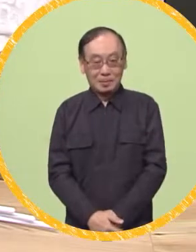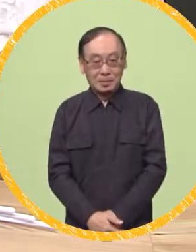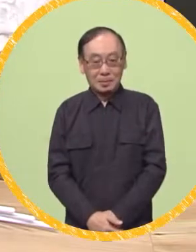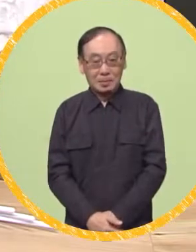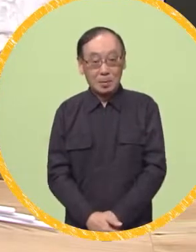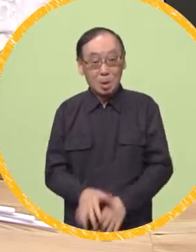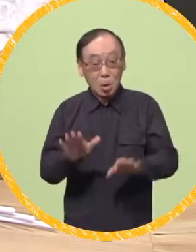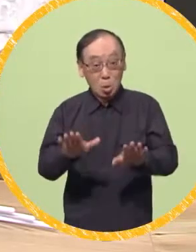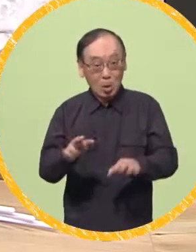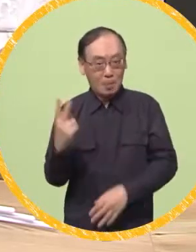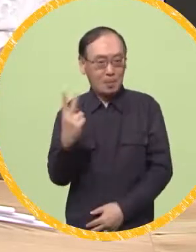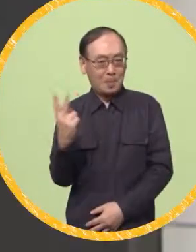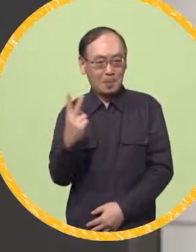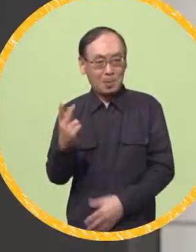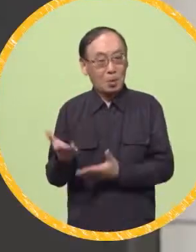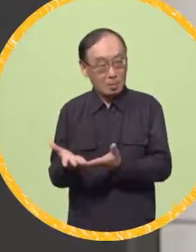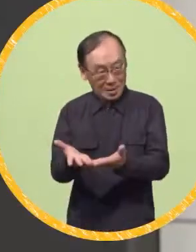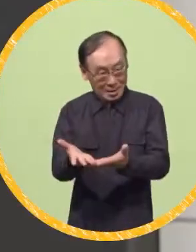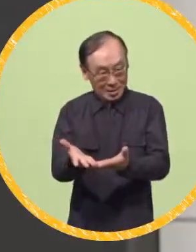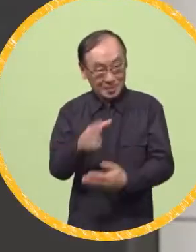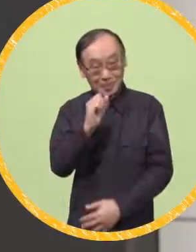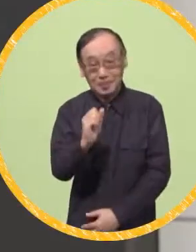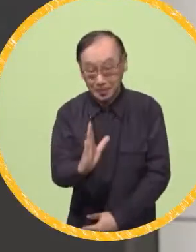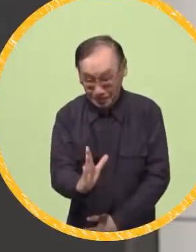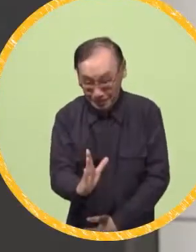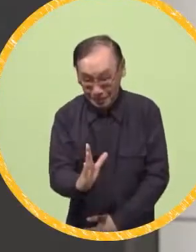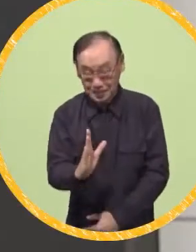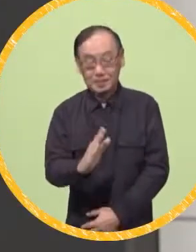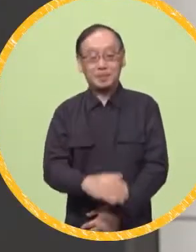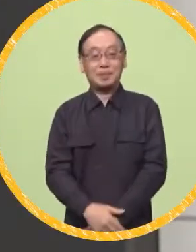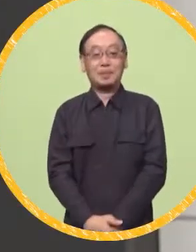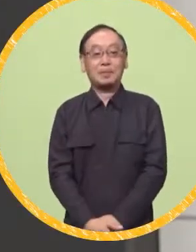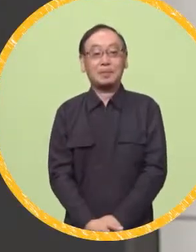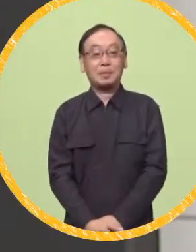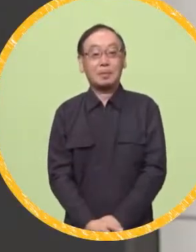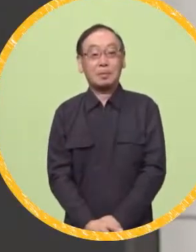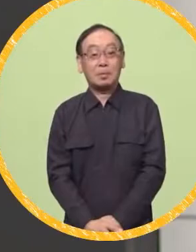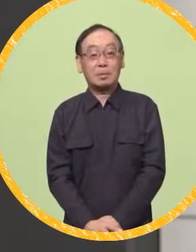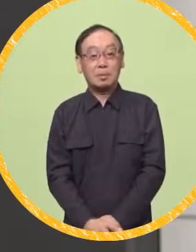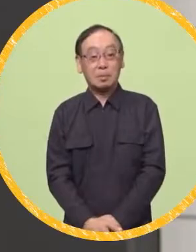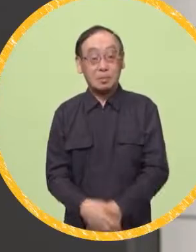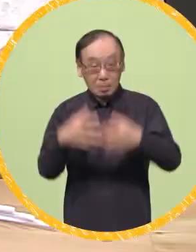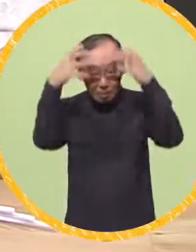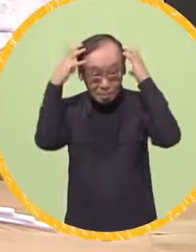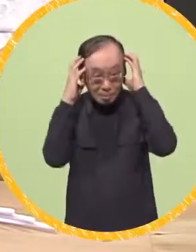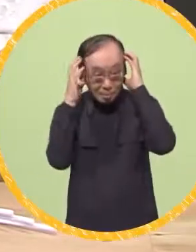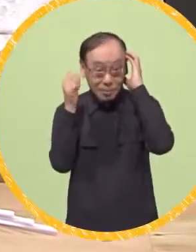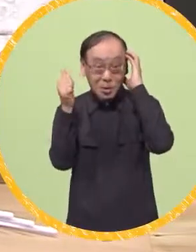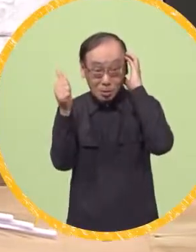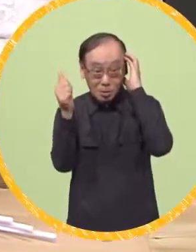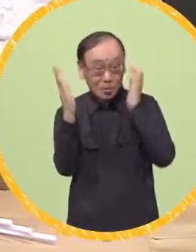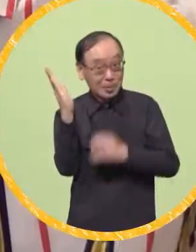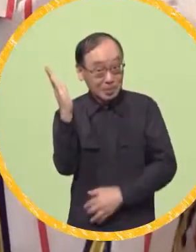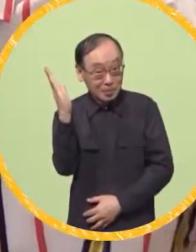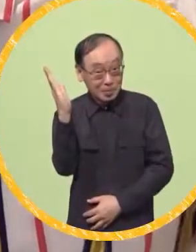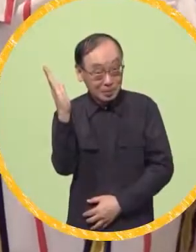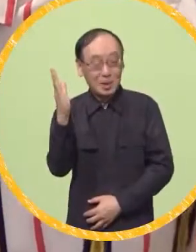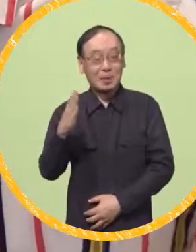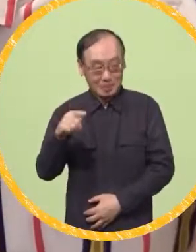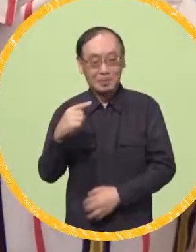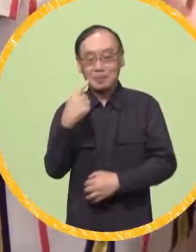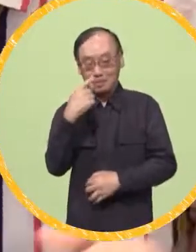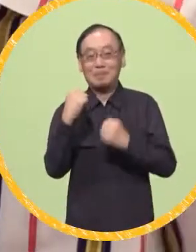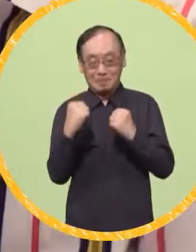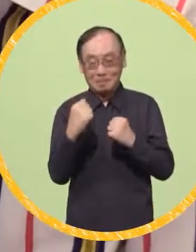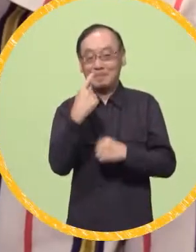あそして今日アナちゃんと一緒に送りしていかんよろしくお願いしまーすそしてベルーハリアーちゃんと言います